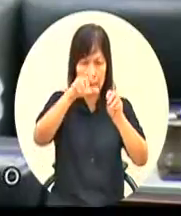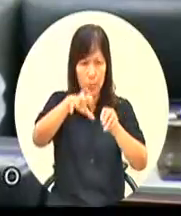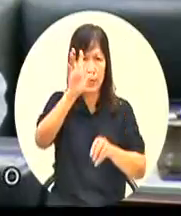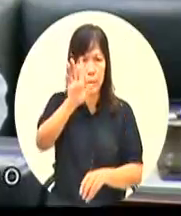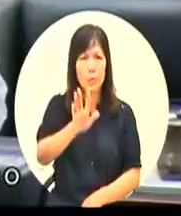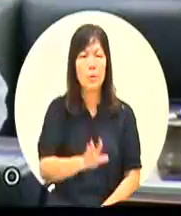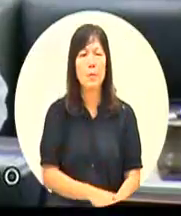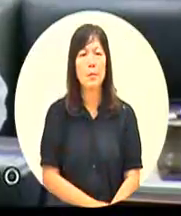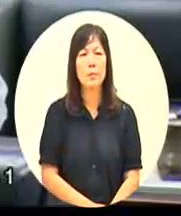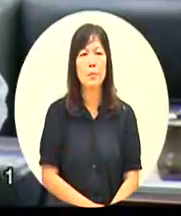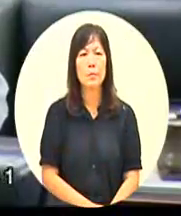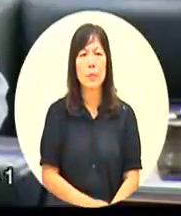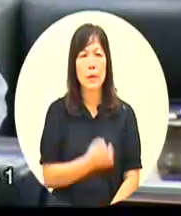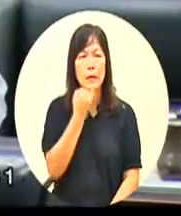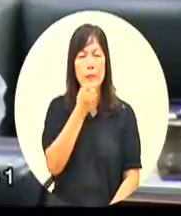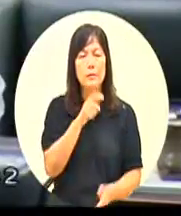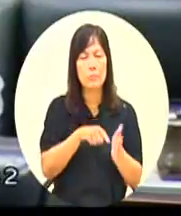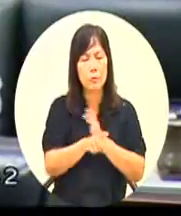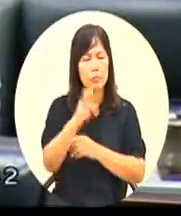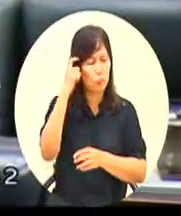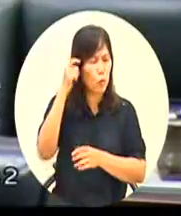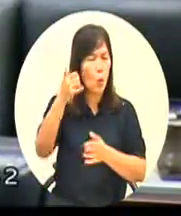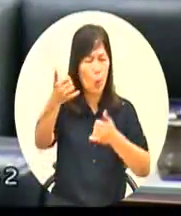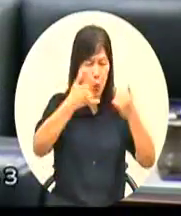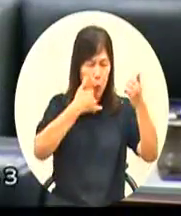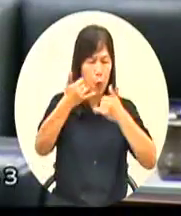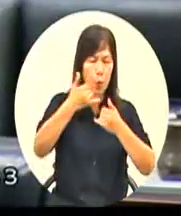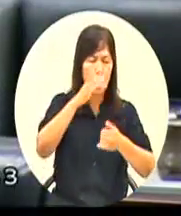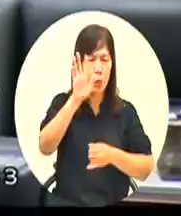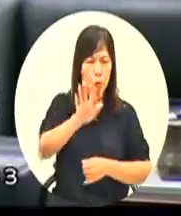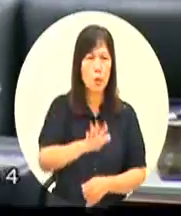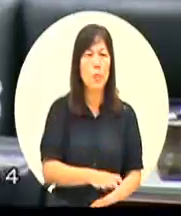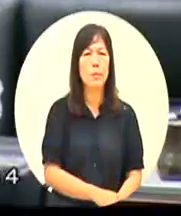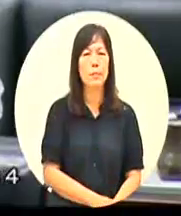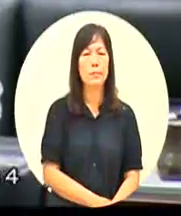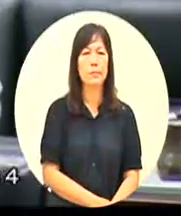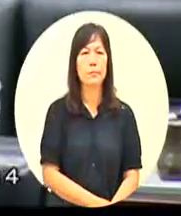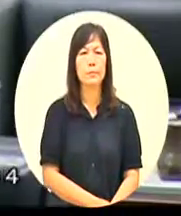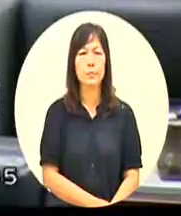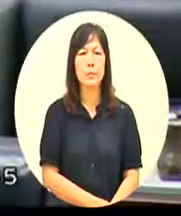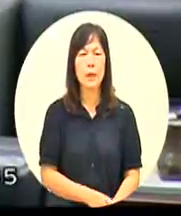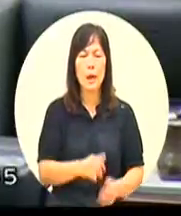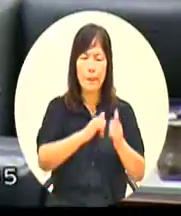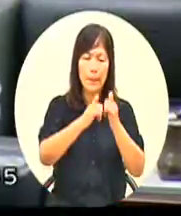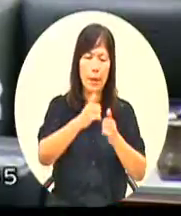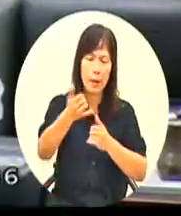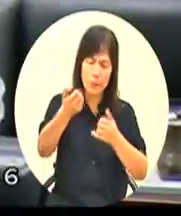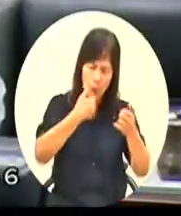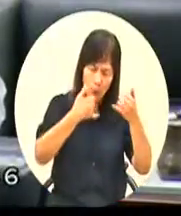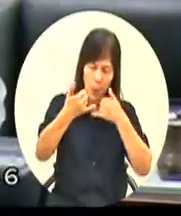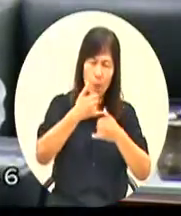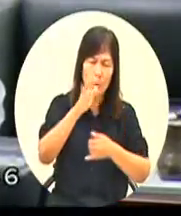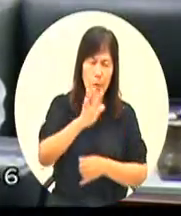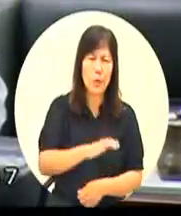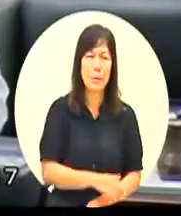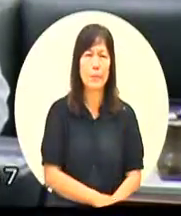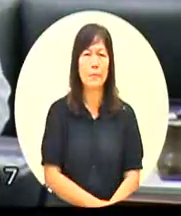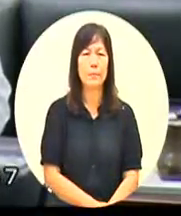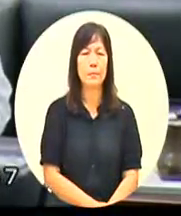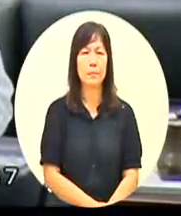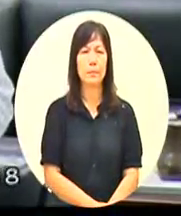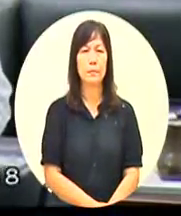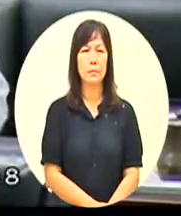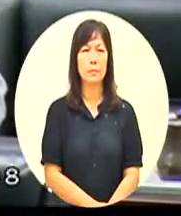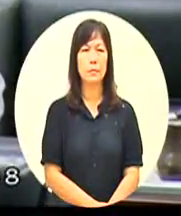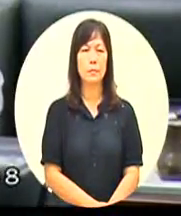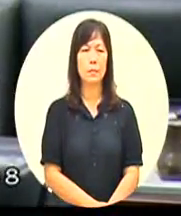呢，本溪呢一直都接获很多的家长跟学生的家长啊，还有民众一直向我来反映